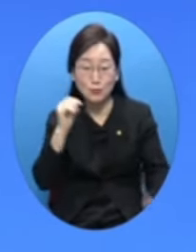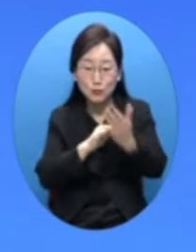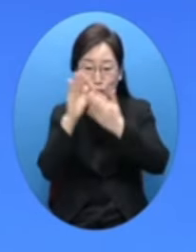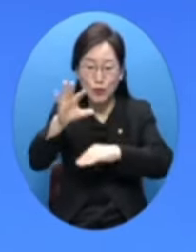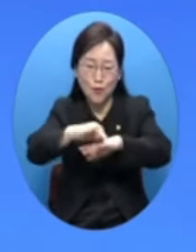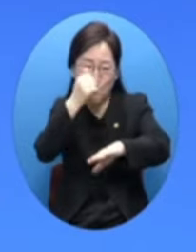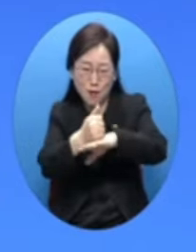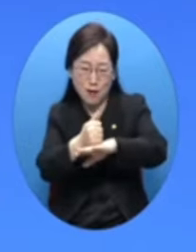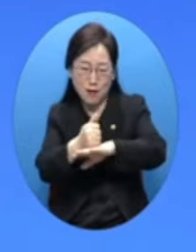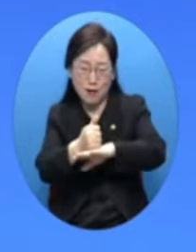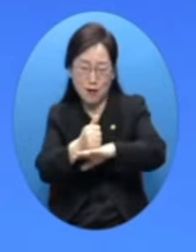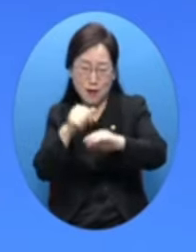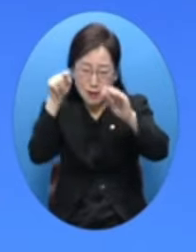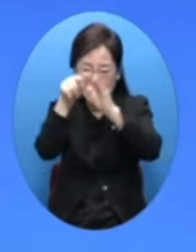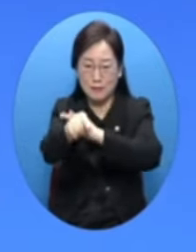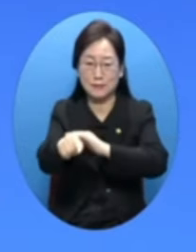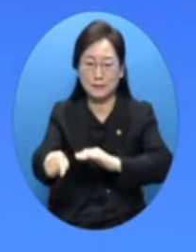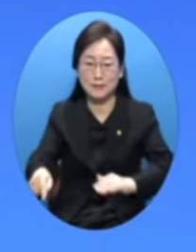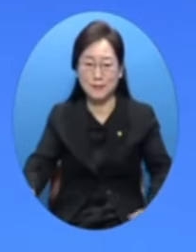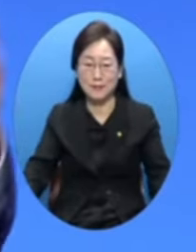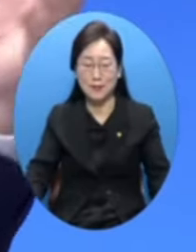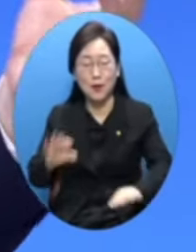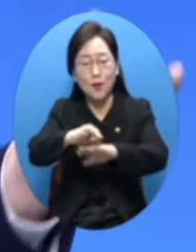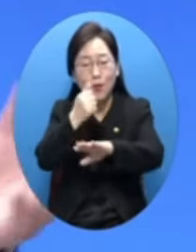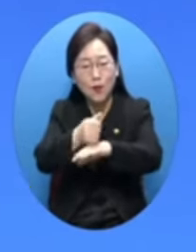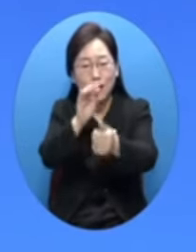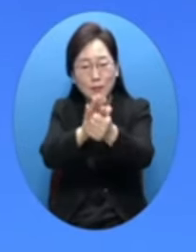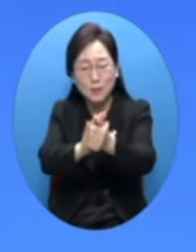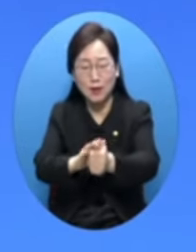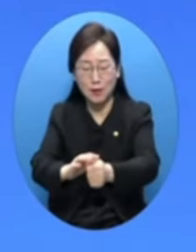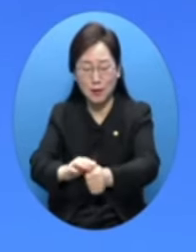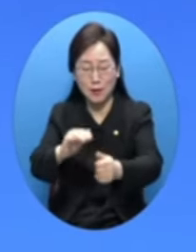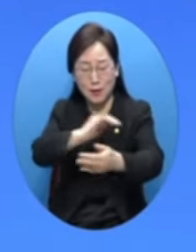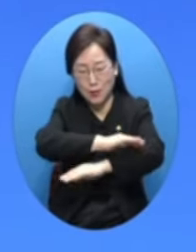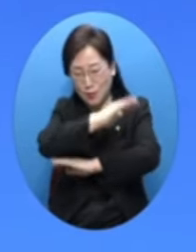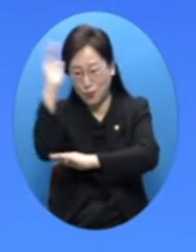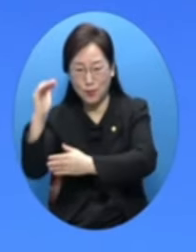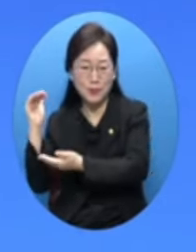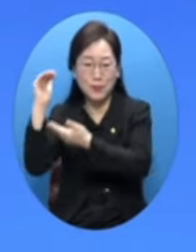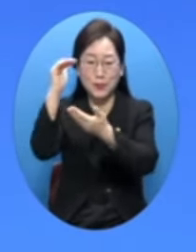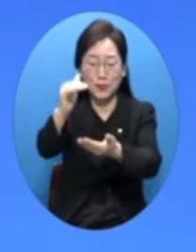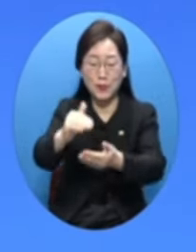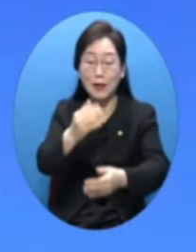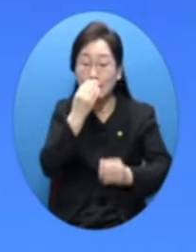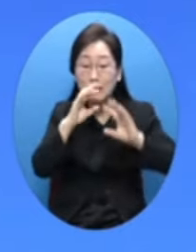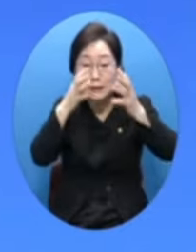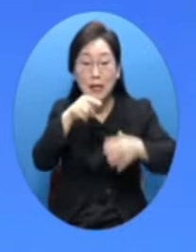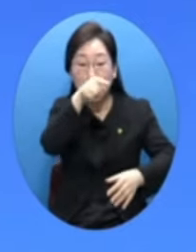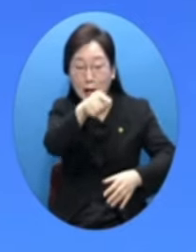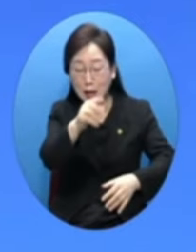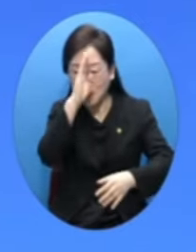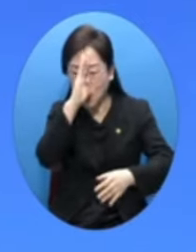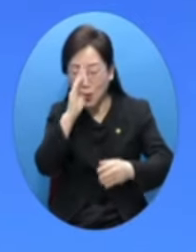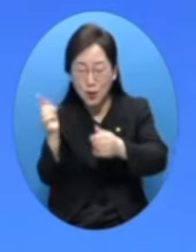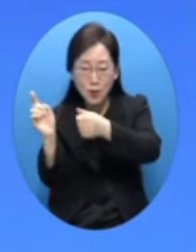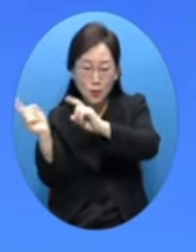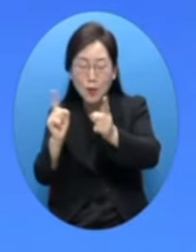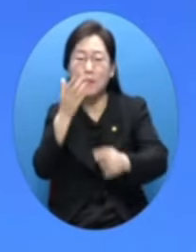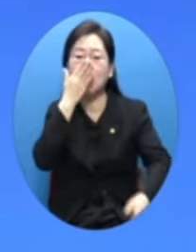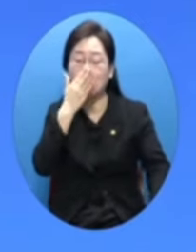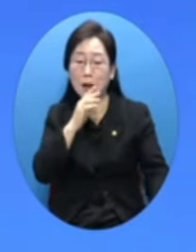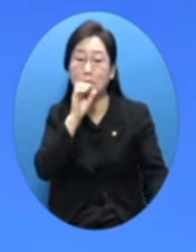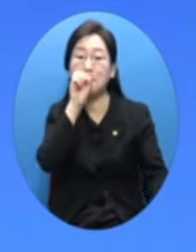왕에게 달려갔습니다. 그래서 왕에 가서 자취점을 부과합니다. 이스라엘에 가면 내 병을 고칠 사람이 있다고 합니다. 그러니까